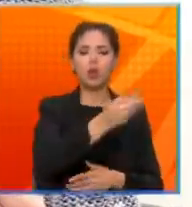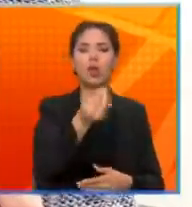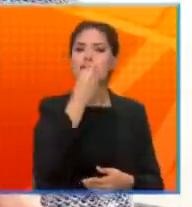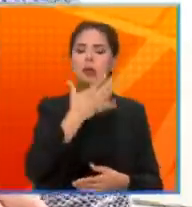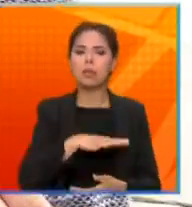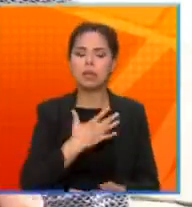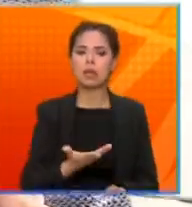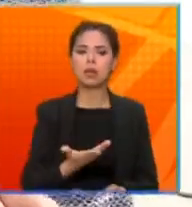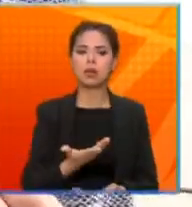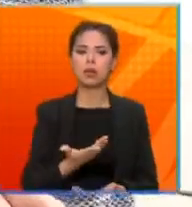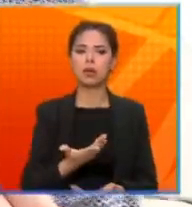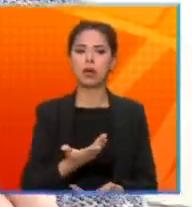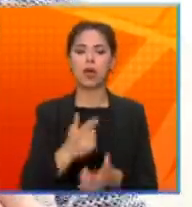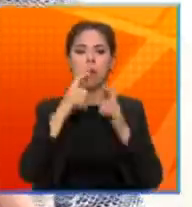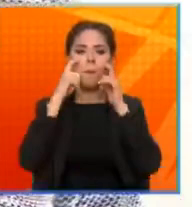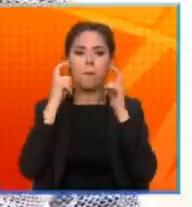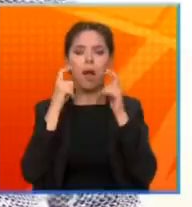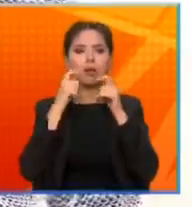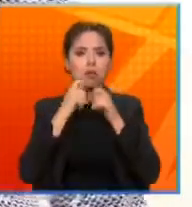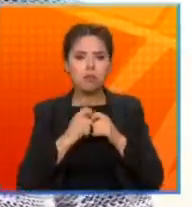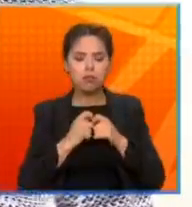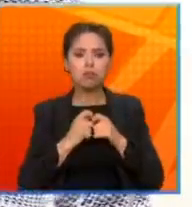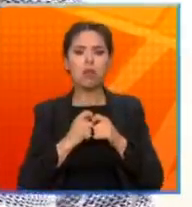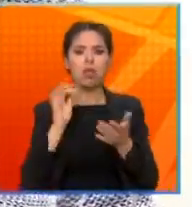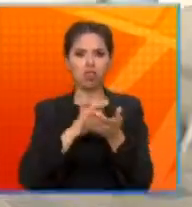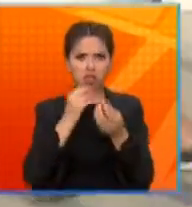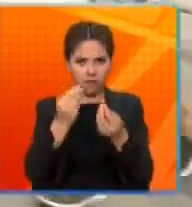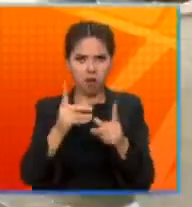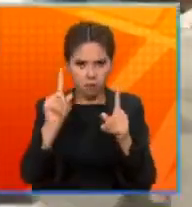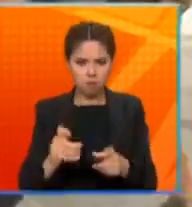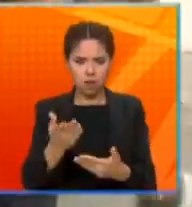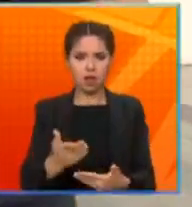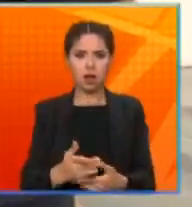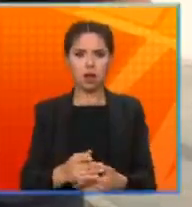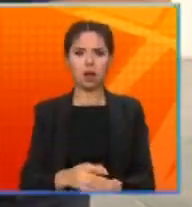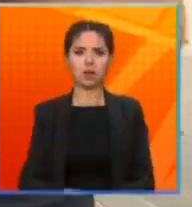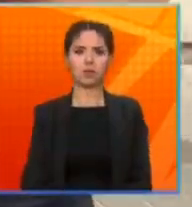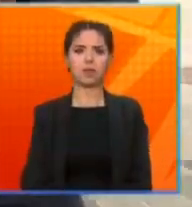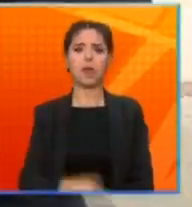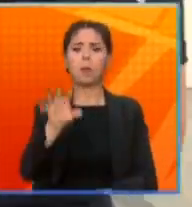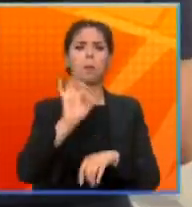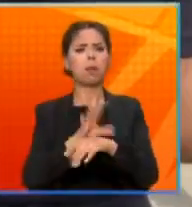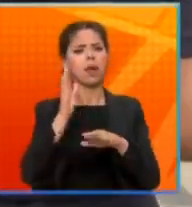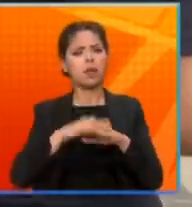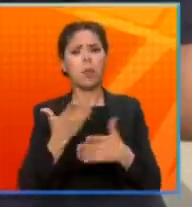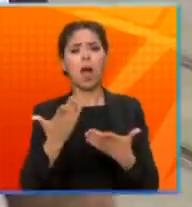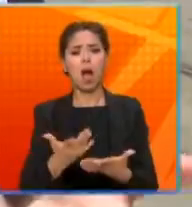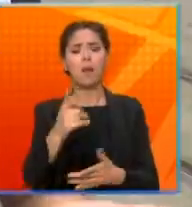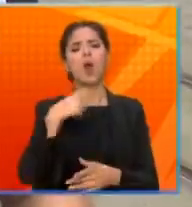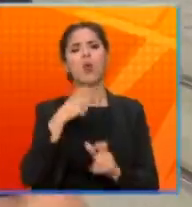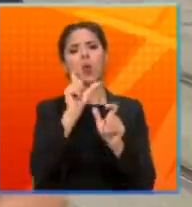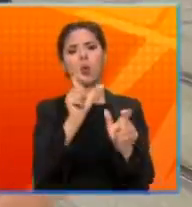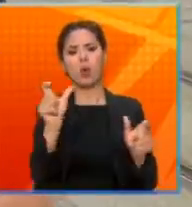şey yemek içmek istiyorum mesela maske indirim saldırırken ceza yermiyim allık böyle yapabilir ama bizim görevimiz icabı